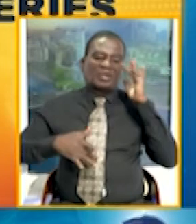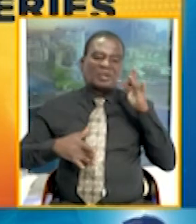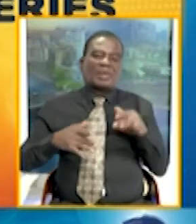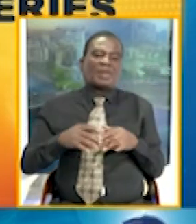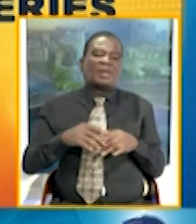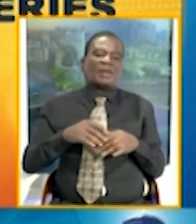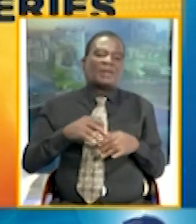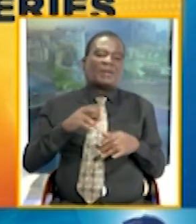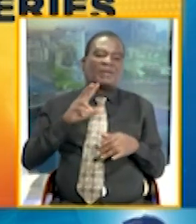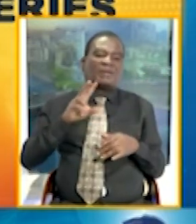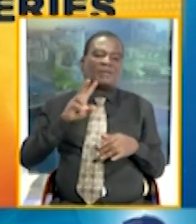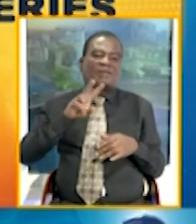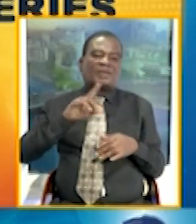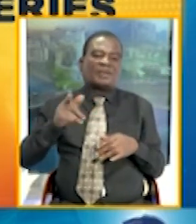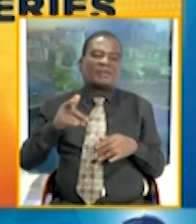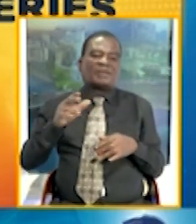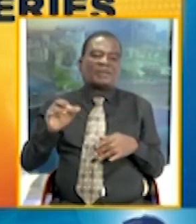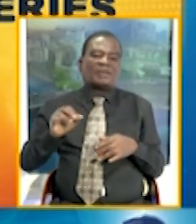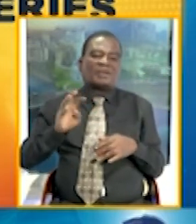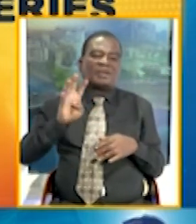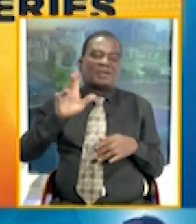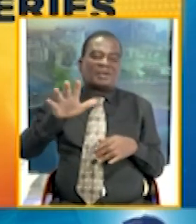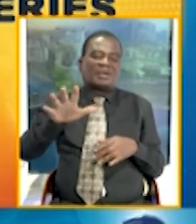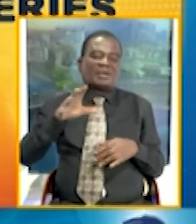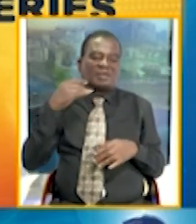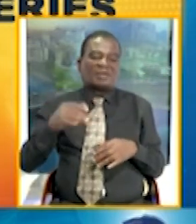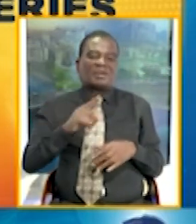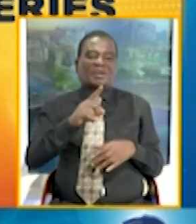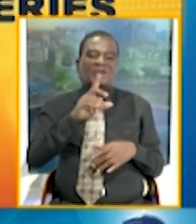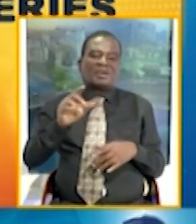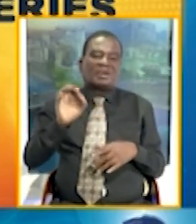32 245 personnes guéries, 196 décès et